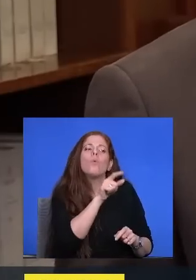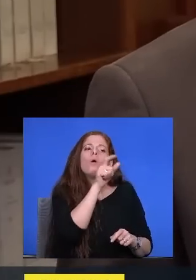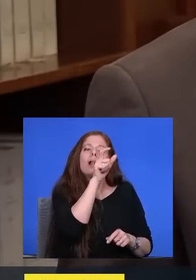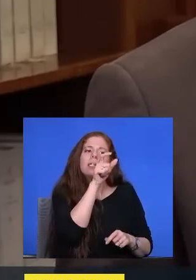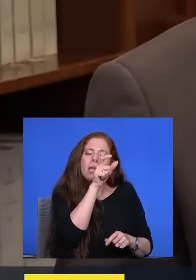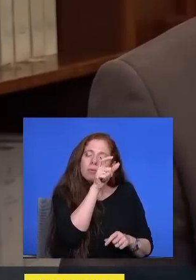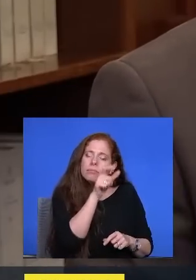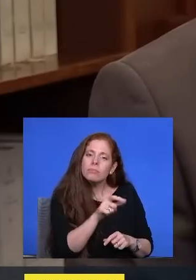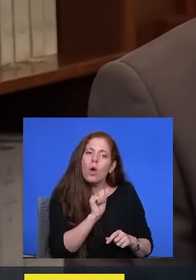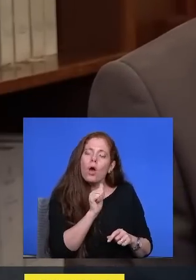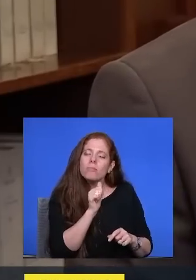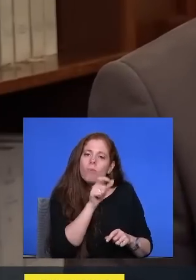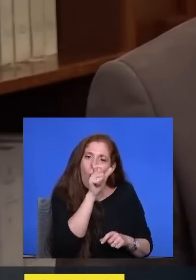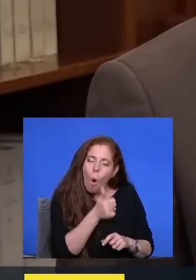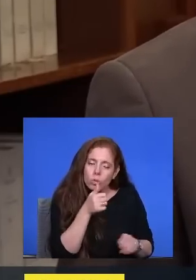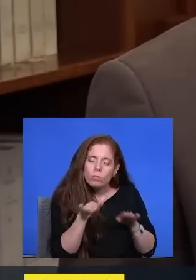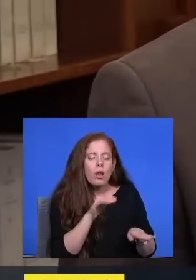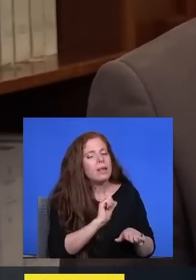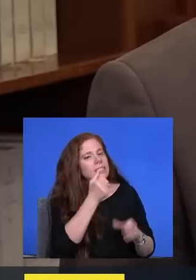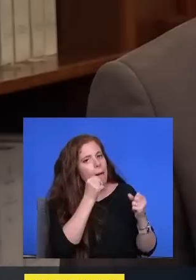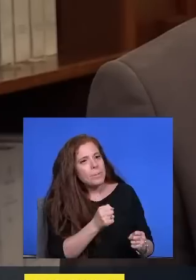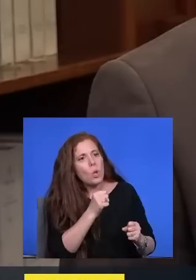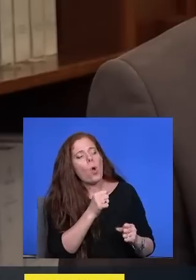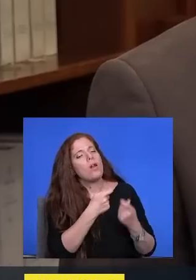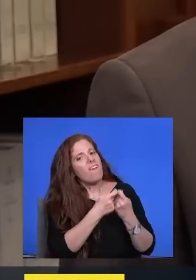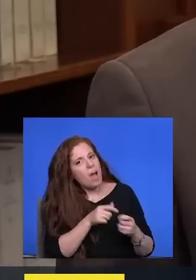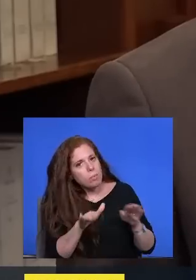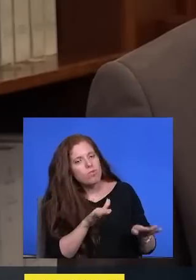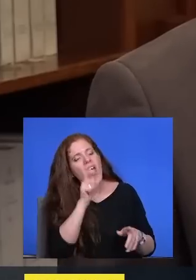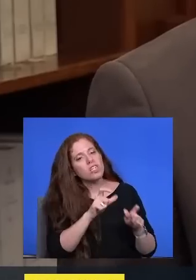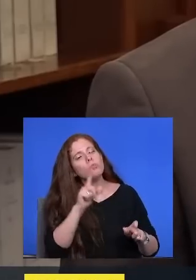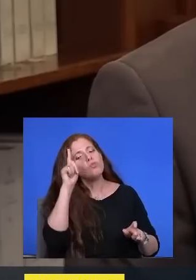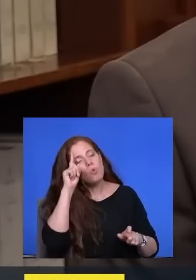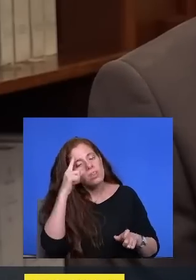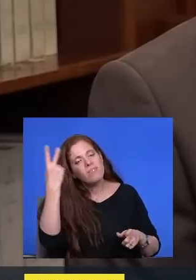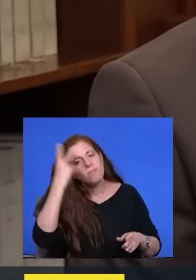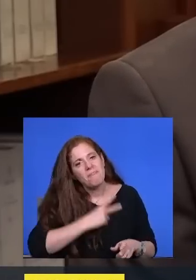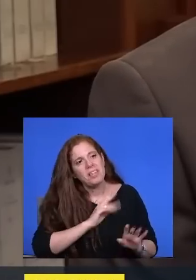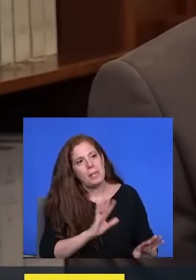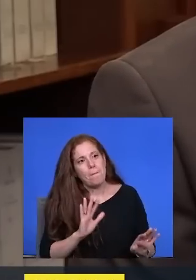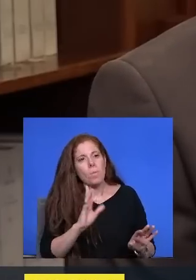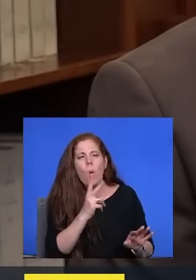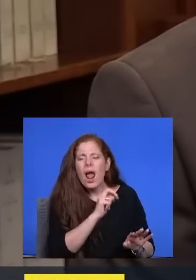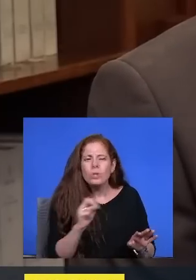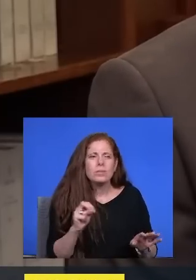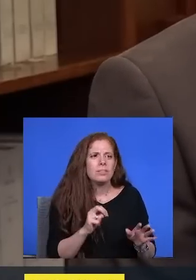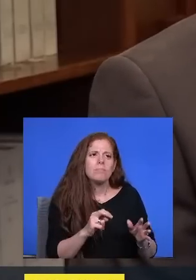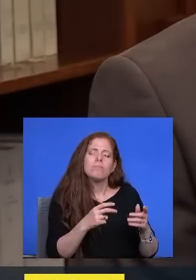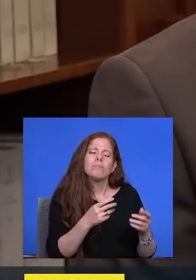של ראש הממשלה, של שר הביטחון, של חברי הממשלה, של כל הנושאים בעול בזרועות הביטחון, הוא לא